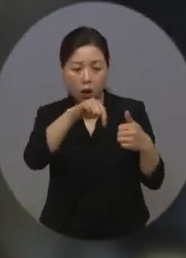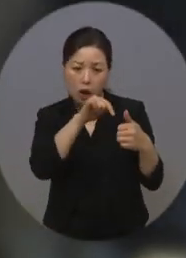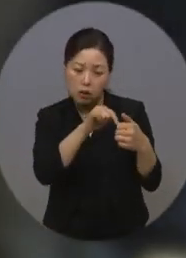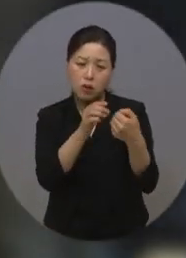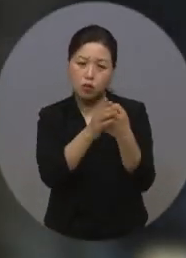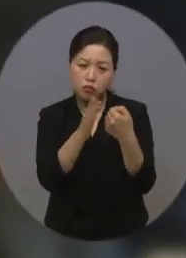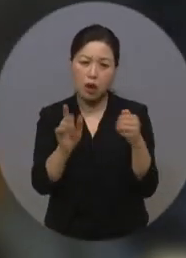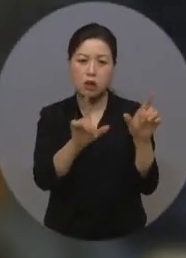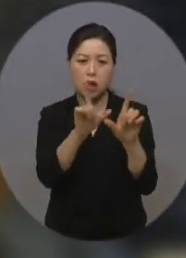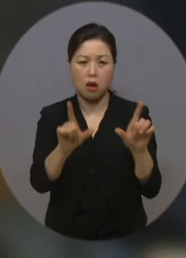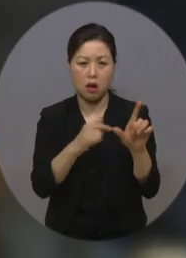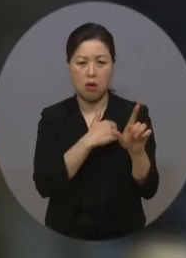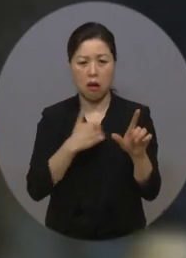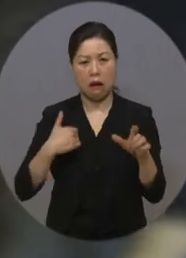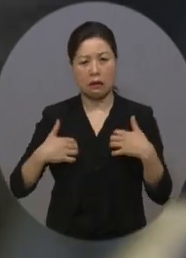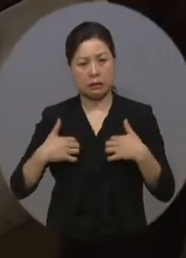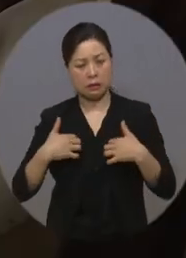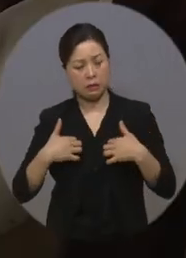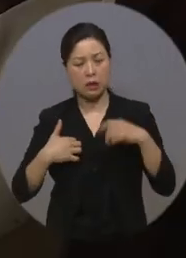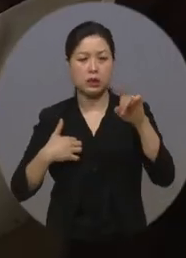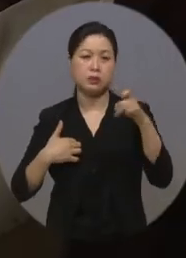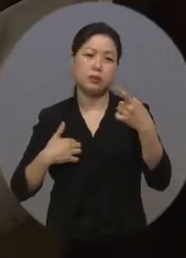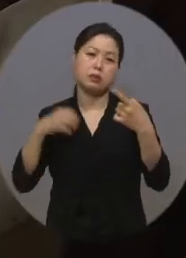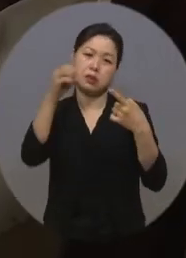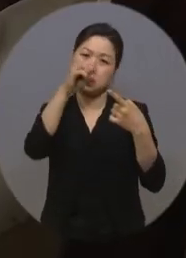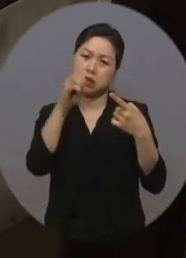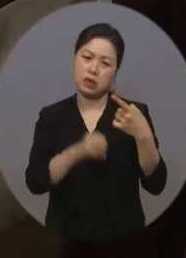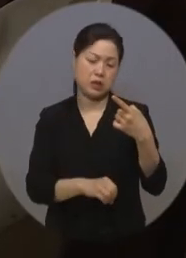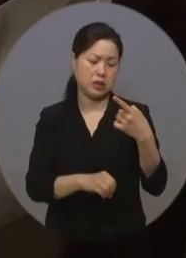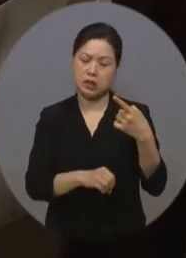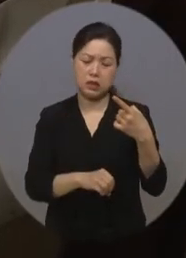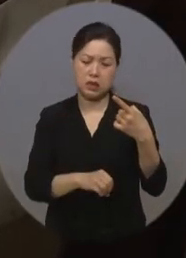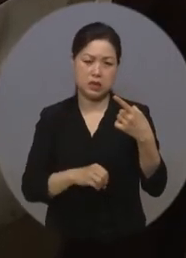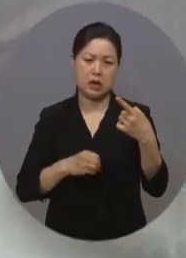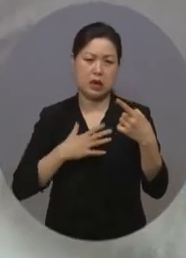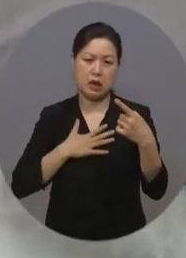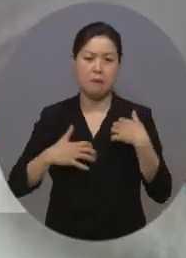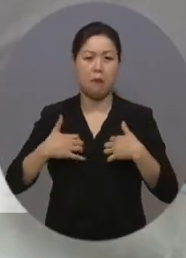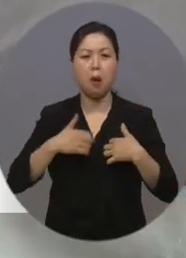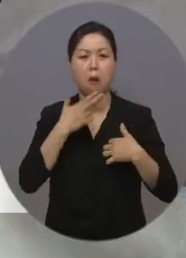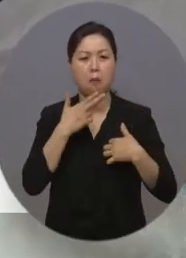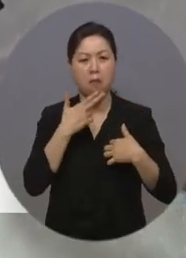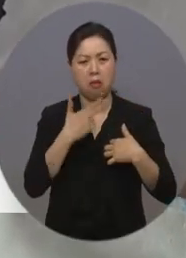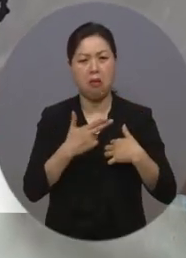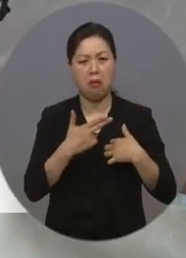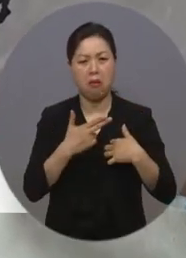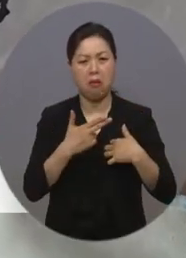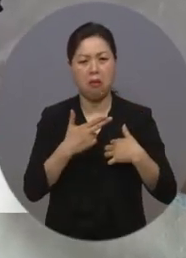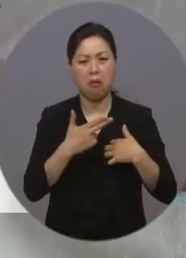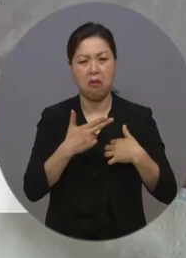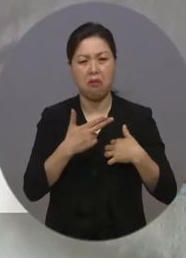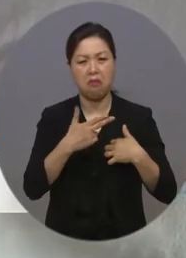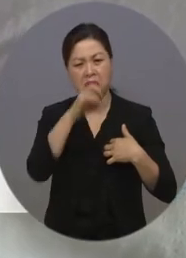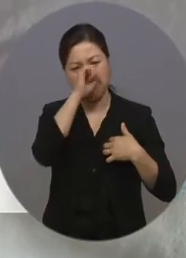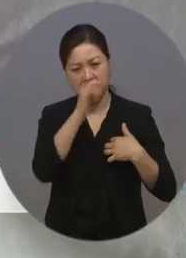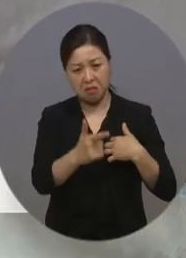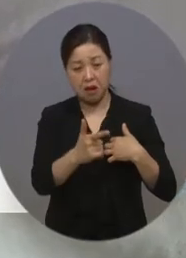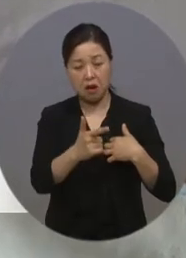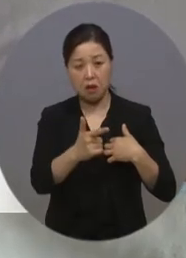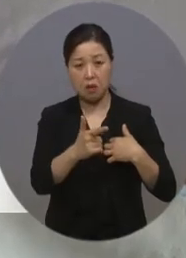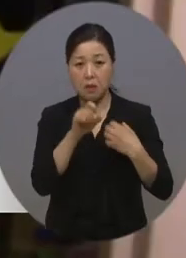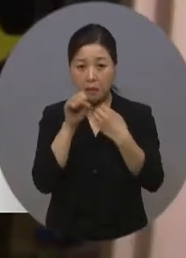만족도 에서 낸 11% 가 매우 불만족한 다 고 답했고 코론 알고 이전과 비교해 만족도가